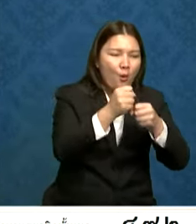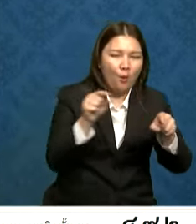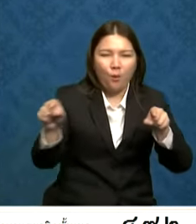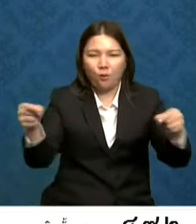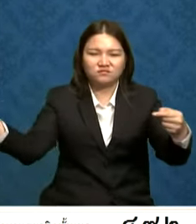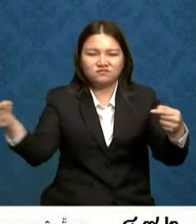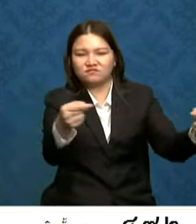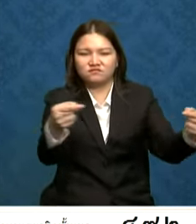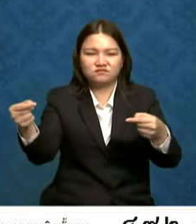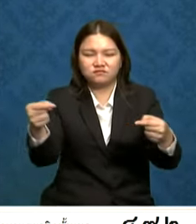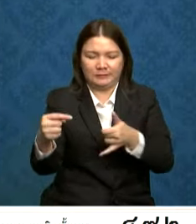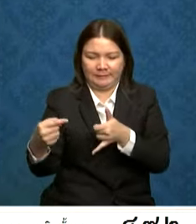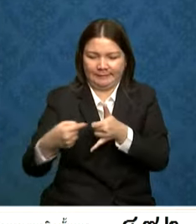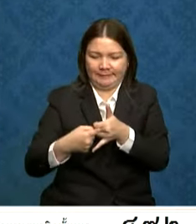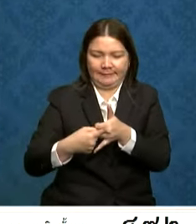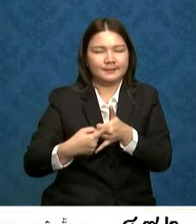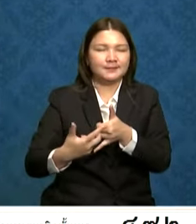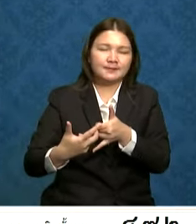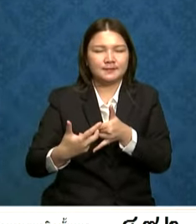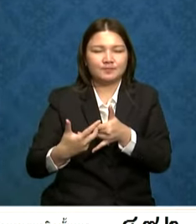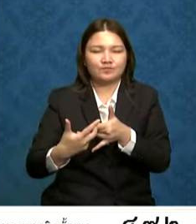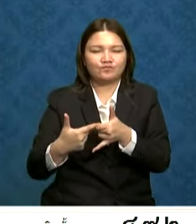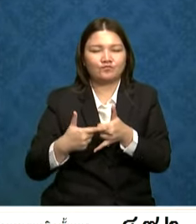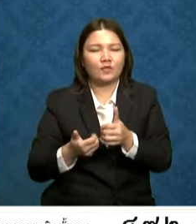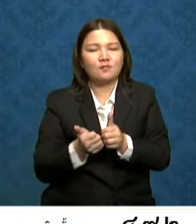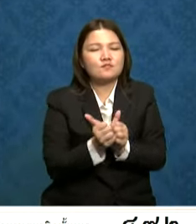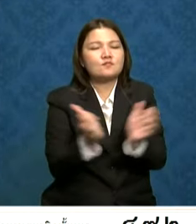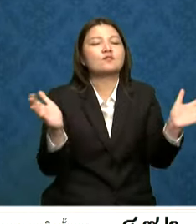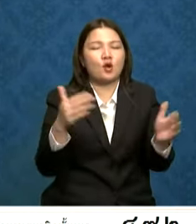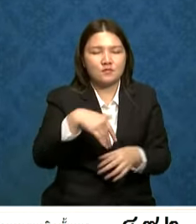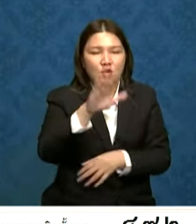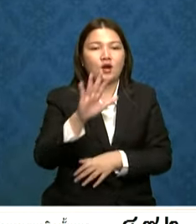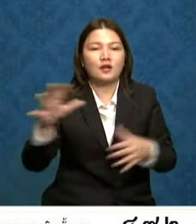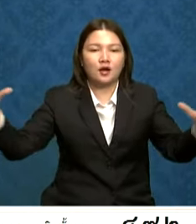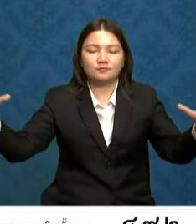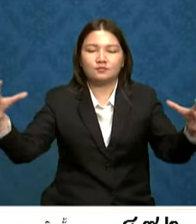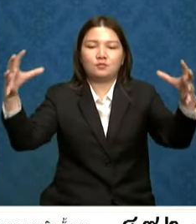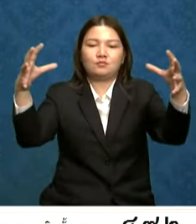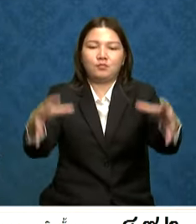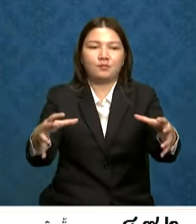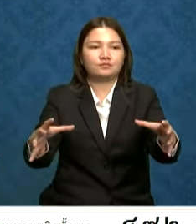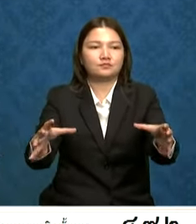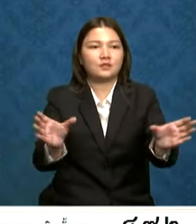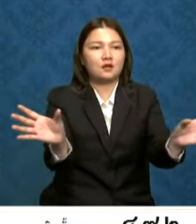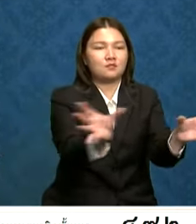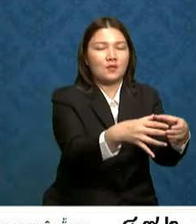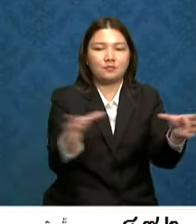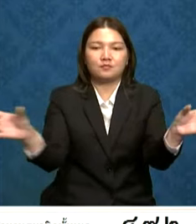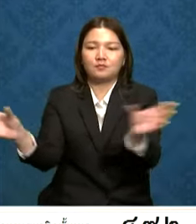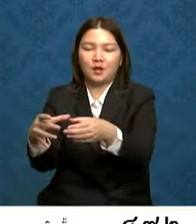หนึ่งเพื่อให้ทุกฝ่ายกลับมาอยู่ร่วมกันอย่างสันติสุขประเทศชาติสามารถพัฒนาต่อไป